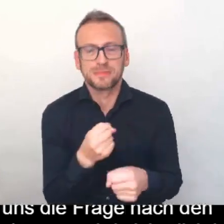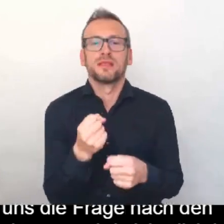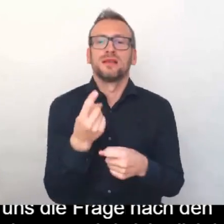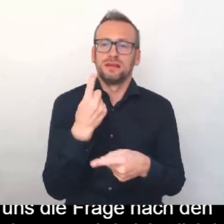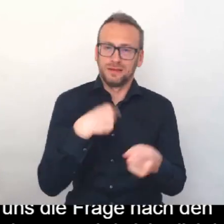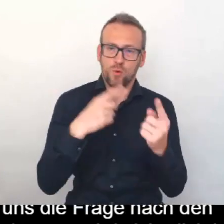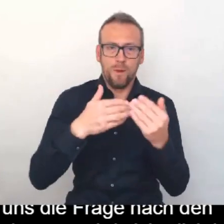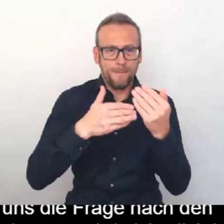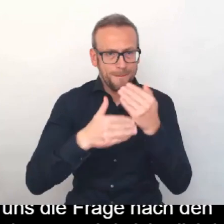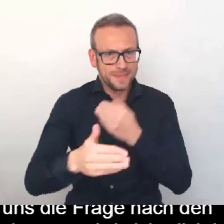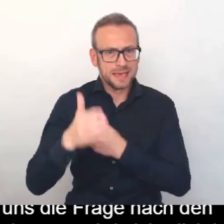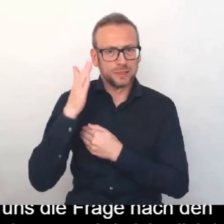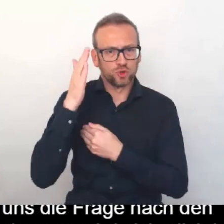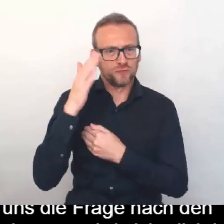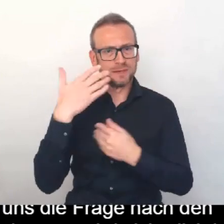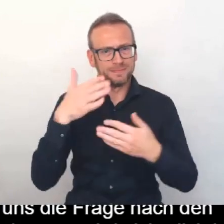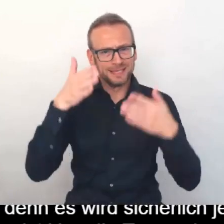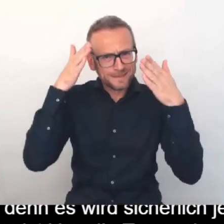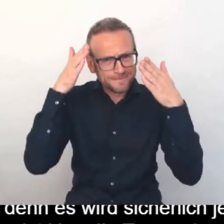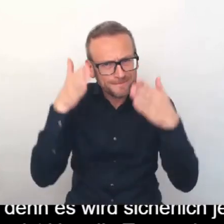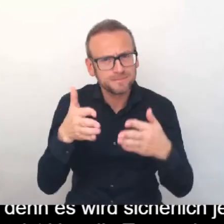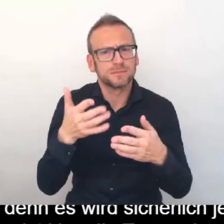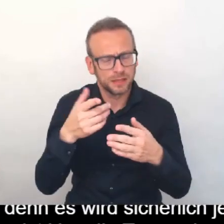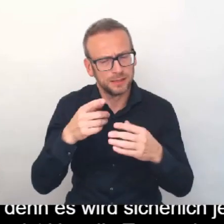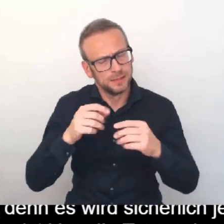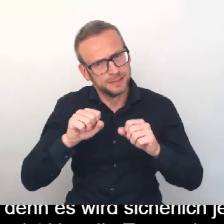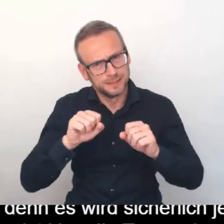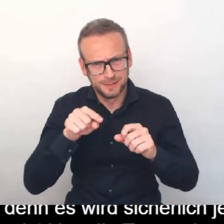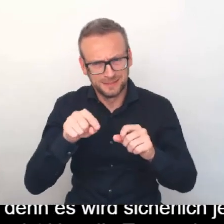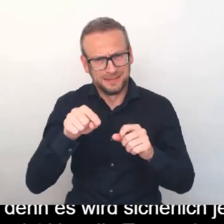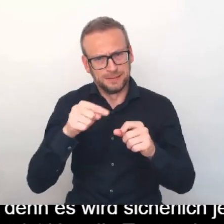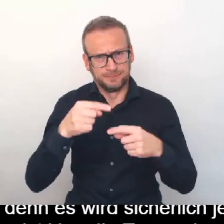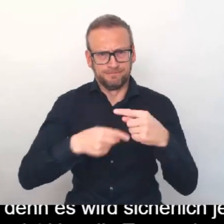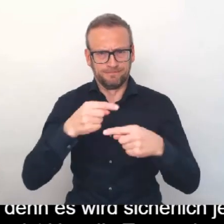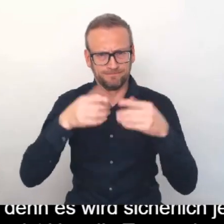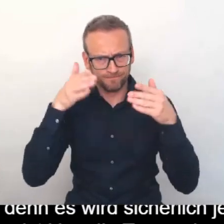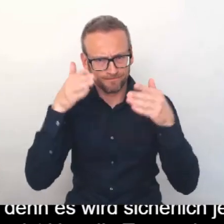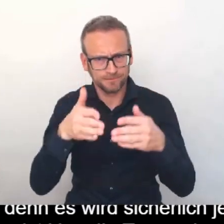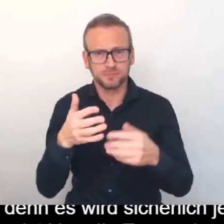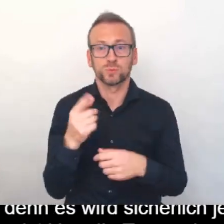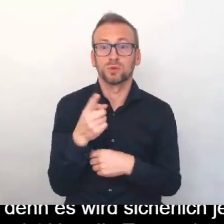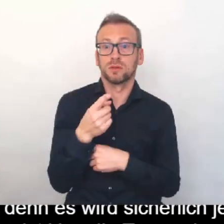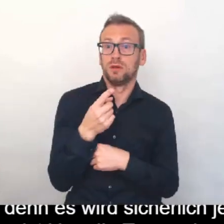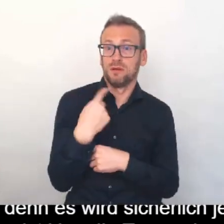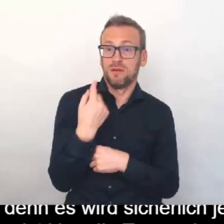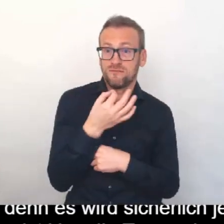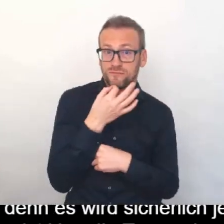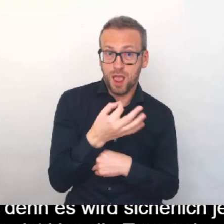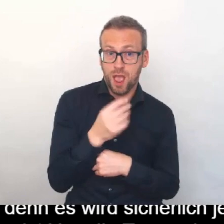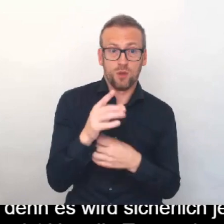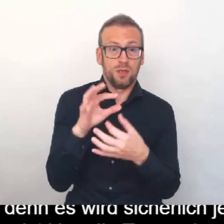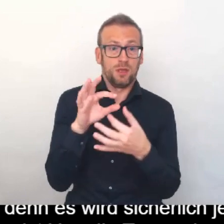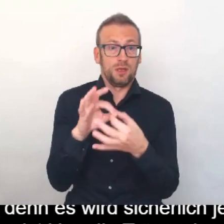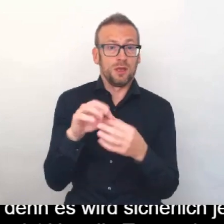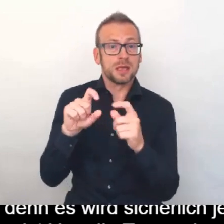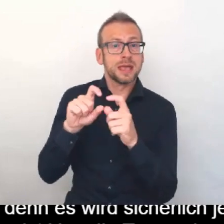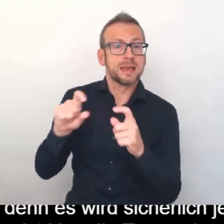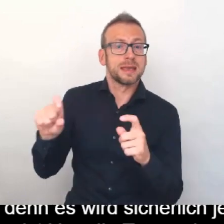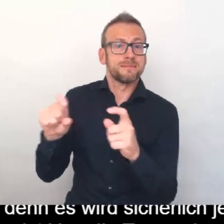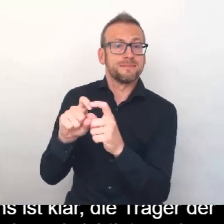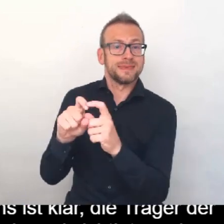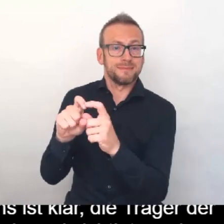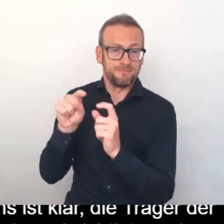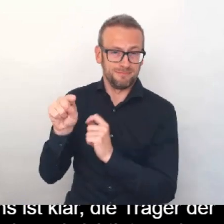Ich kann gerne gleich weitermachen für die Kunsthochschulen. Das hatte ich auch schon versucht zu vermitteln. Ist es eine etwas andere Situation?